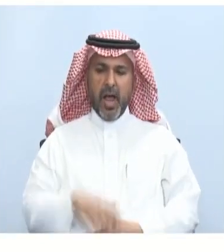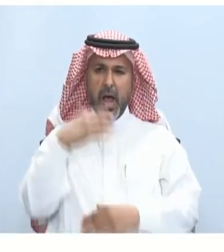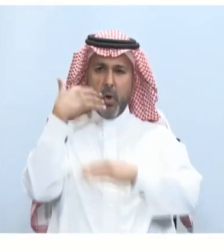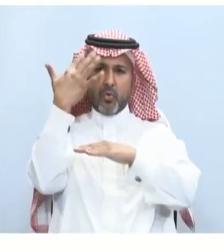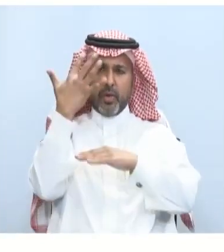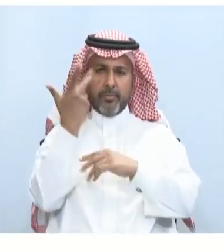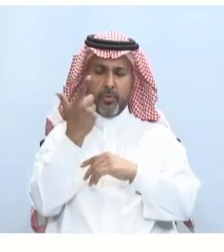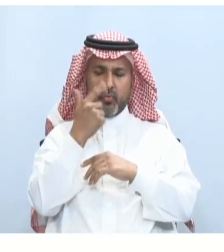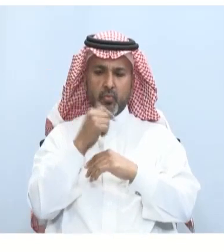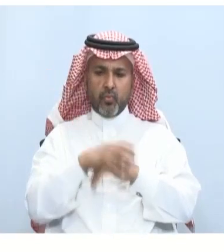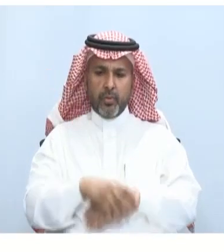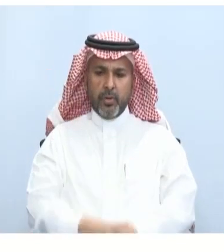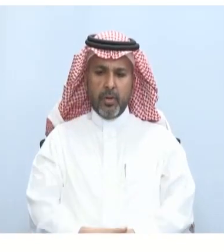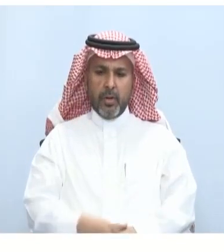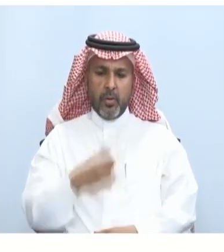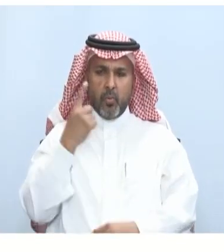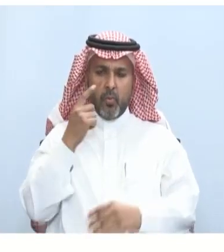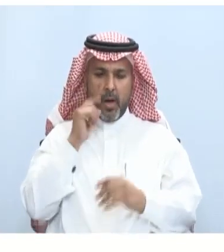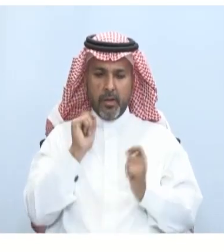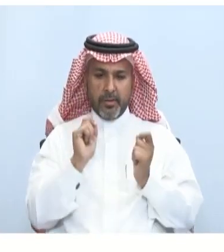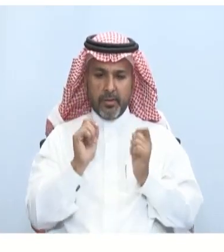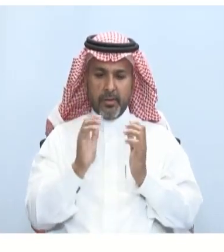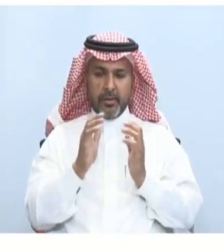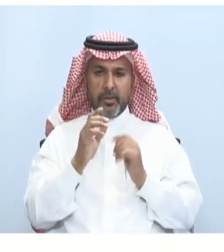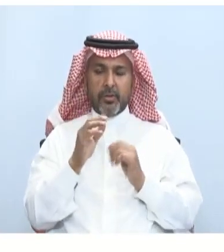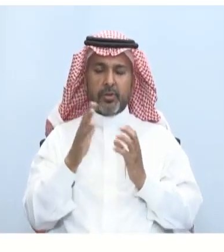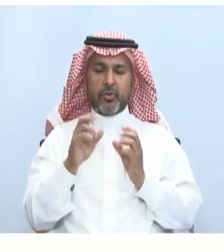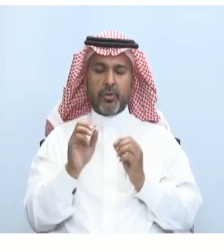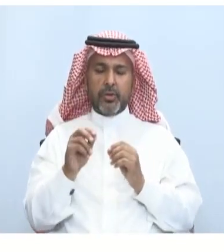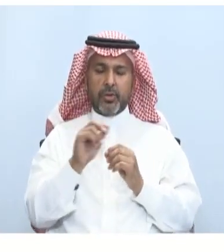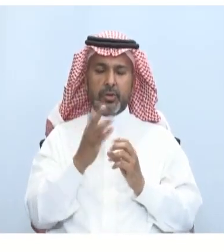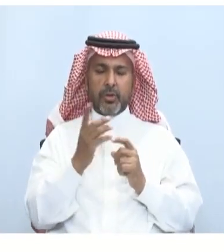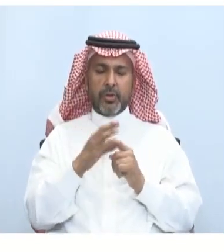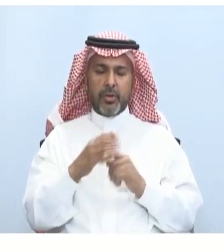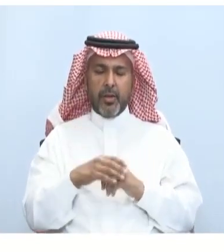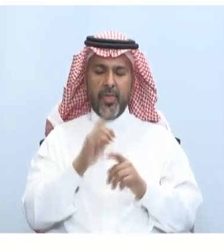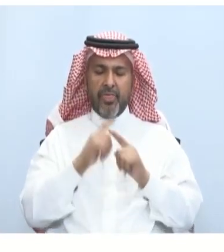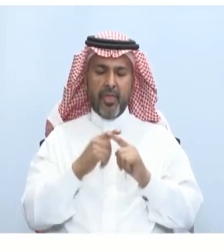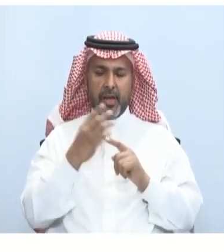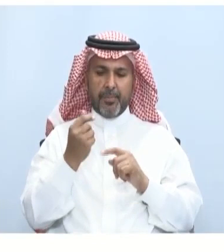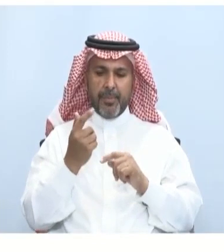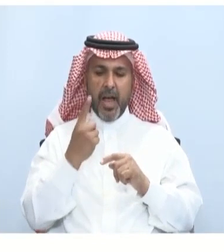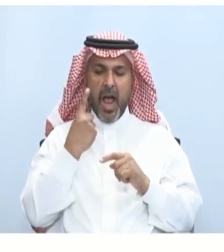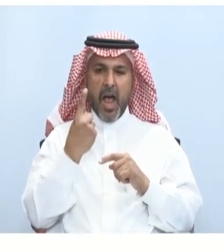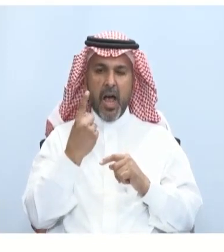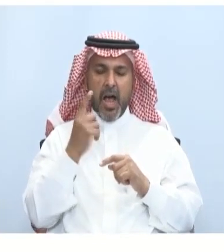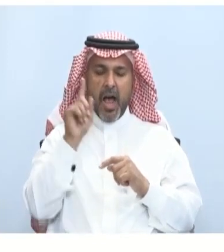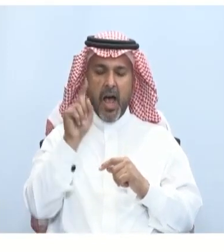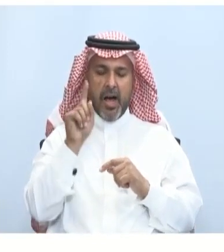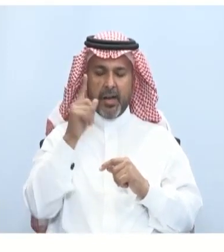معناته الواحد لاحظوا هنا كيف ليش اقول الدوره الكامله الواحد راح اضربه في اي جديده اي اس خمسه